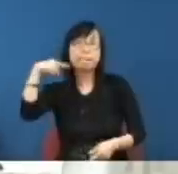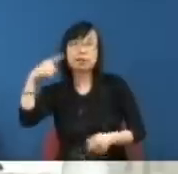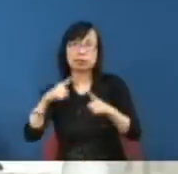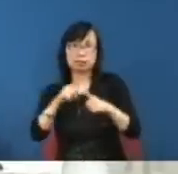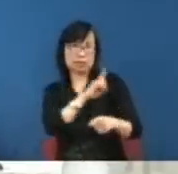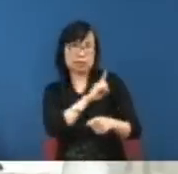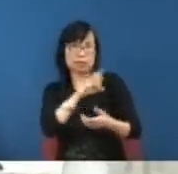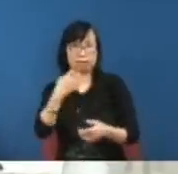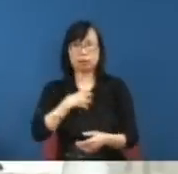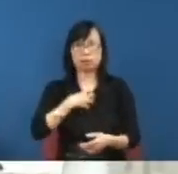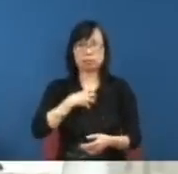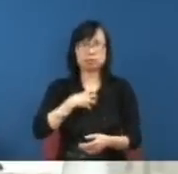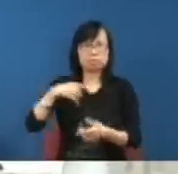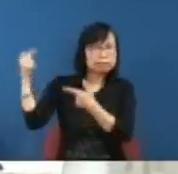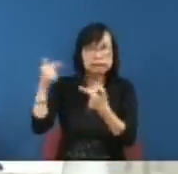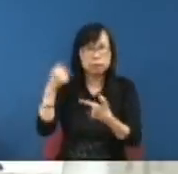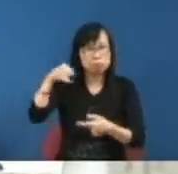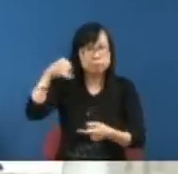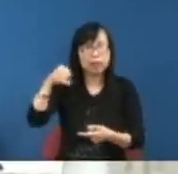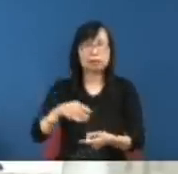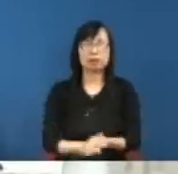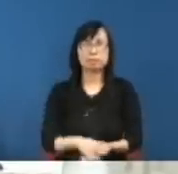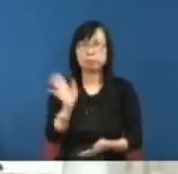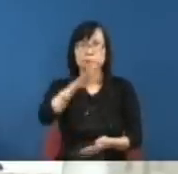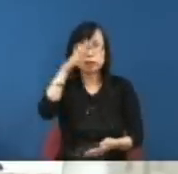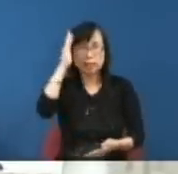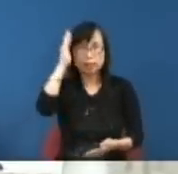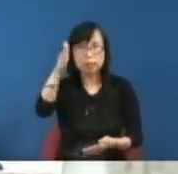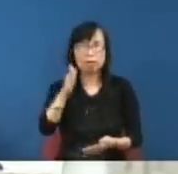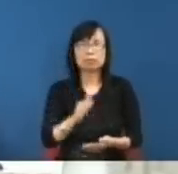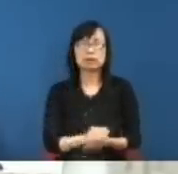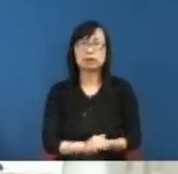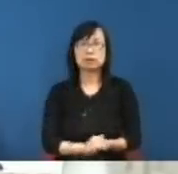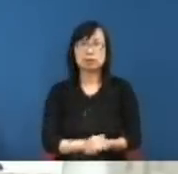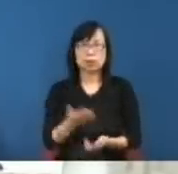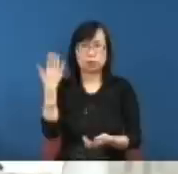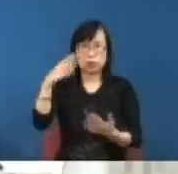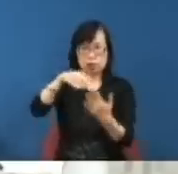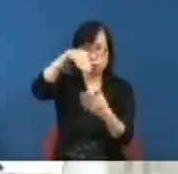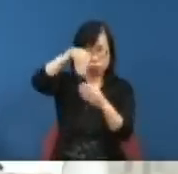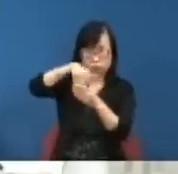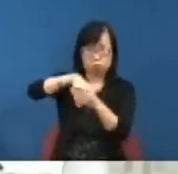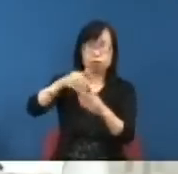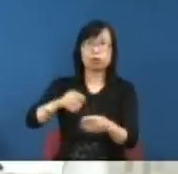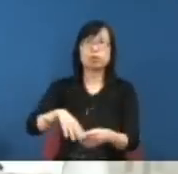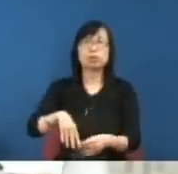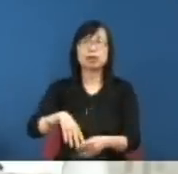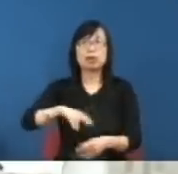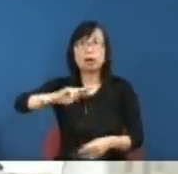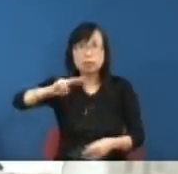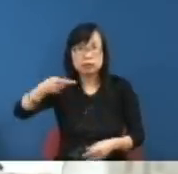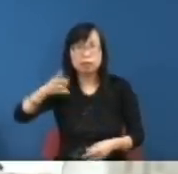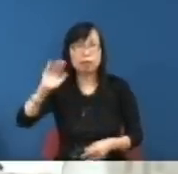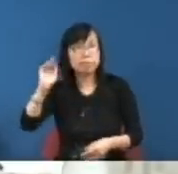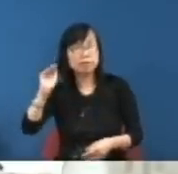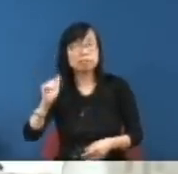都覺得咁樣落去唔得，亦都唔能夠再寄望一個佢哋選出嚟希望改變到呢